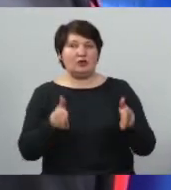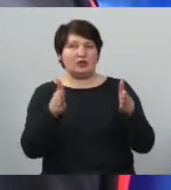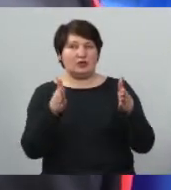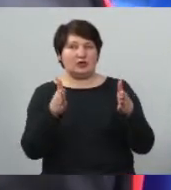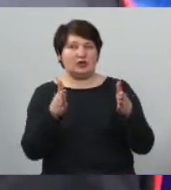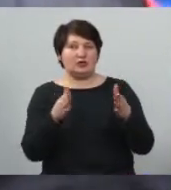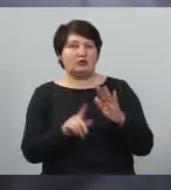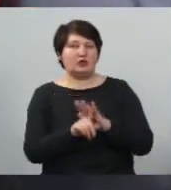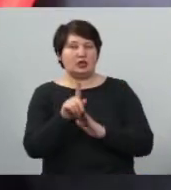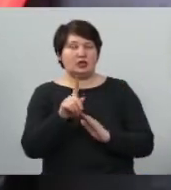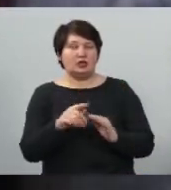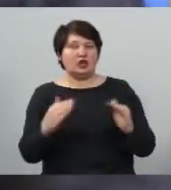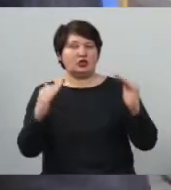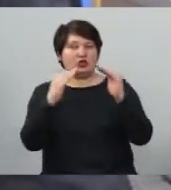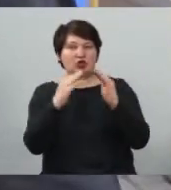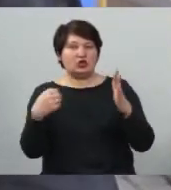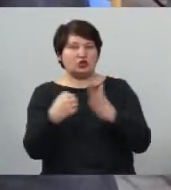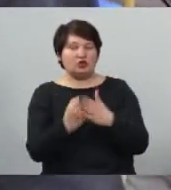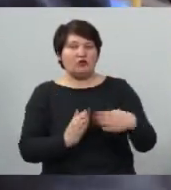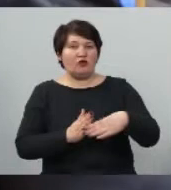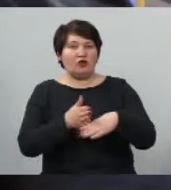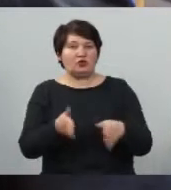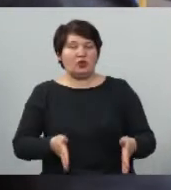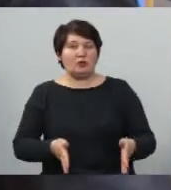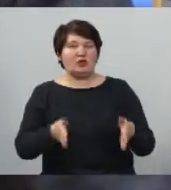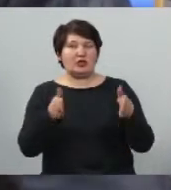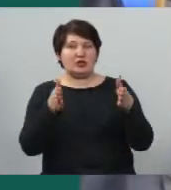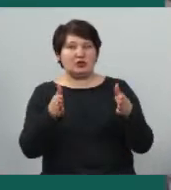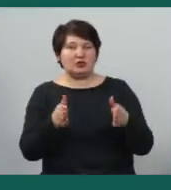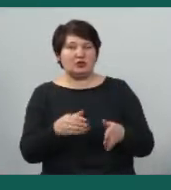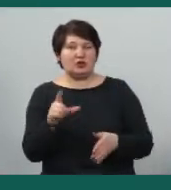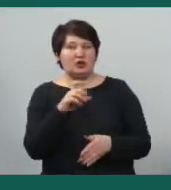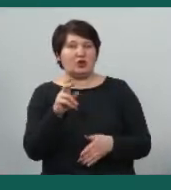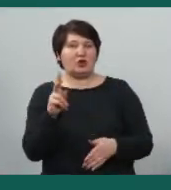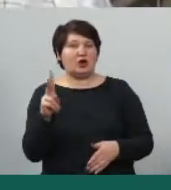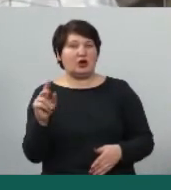криші до входу до під'їзду. Розчин хлорки.